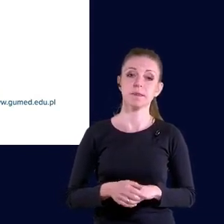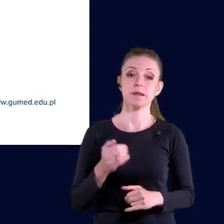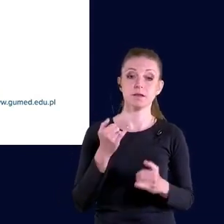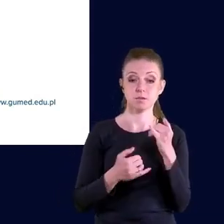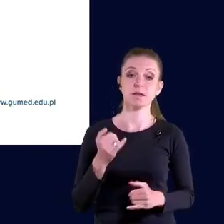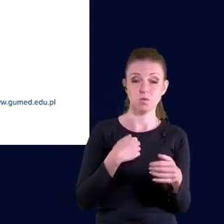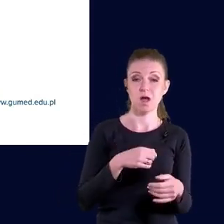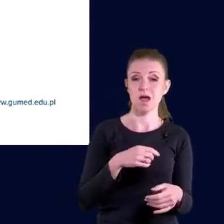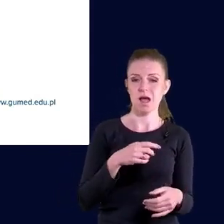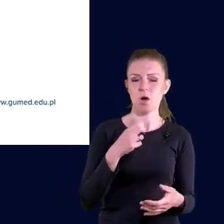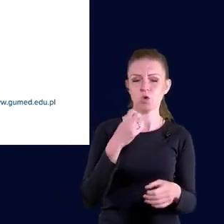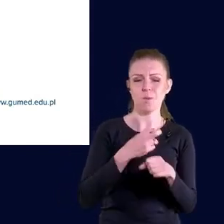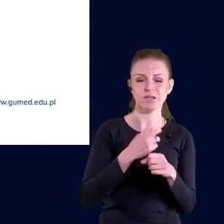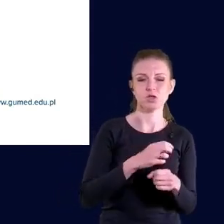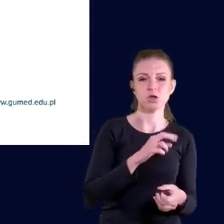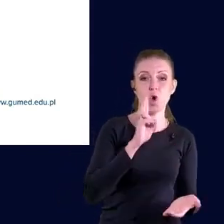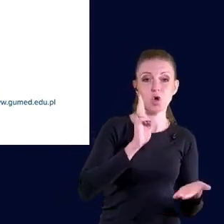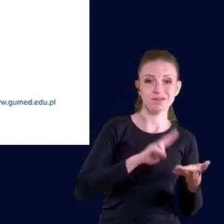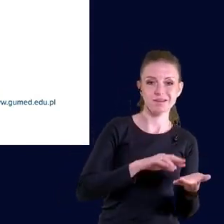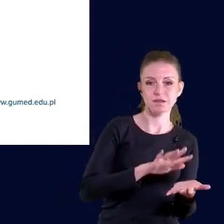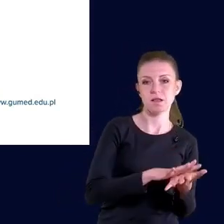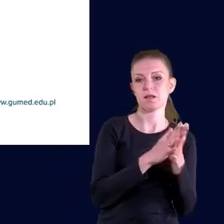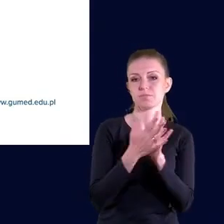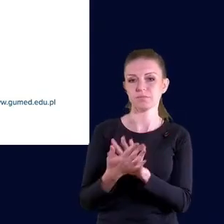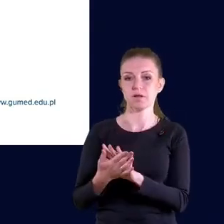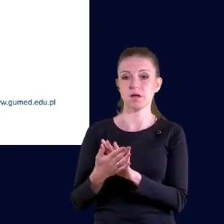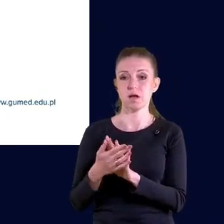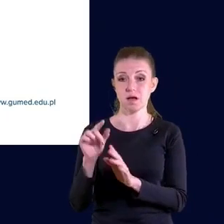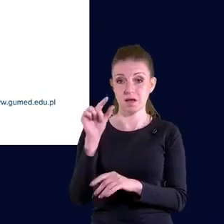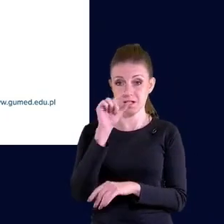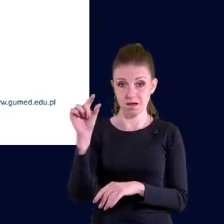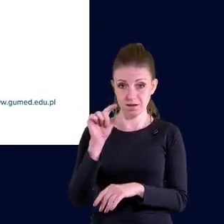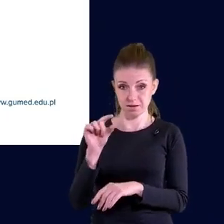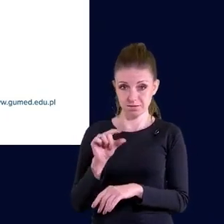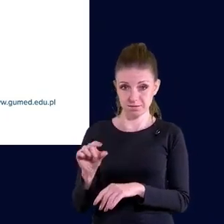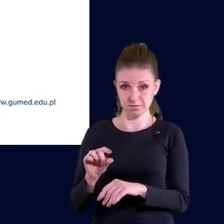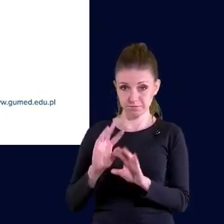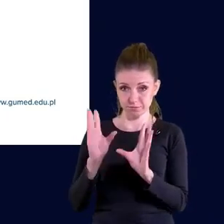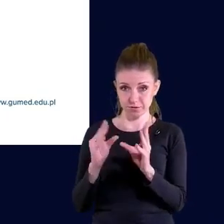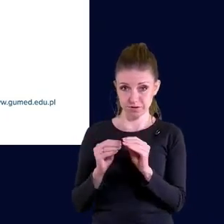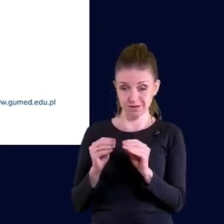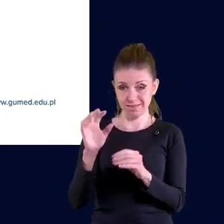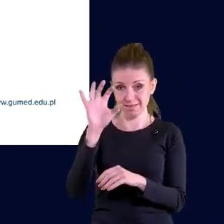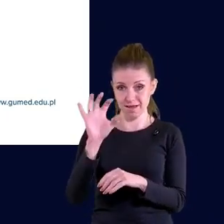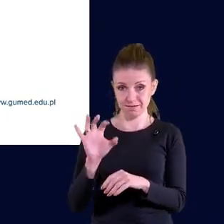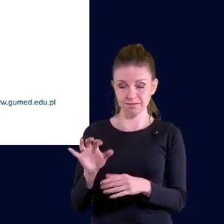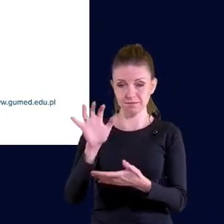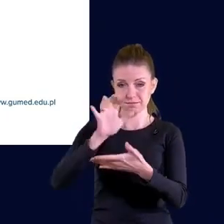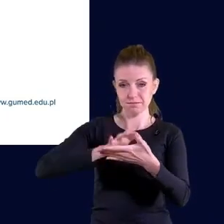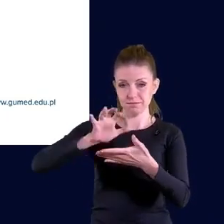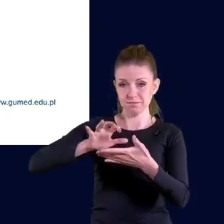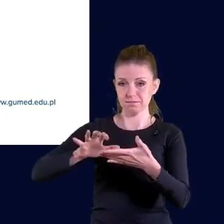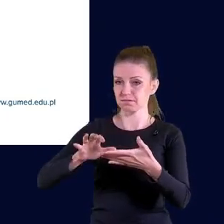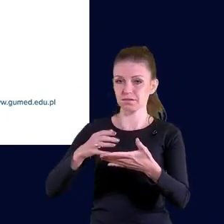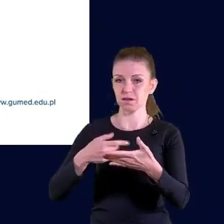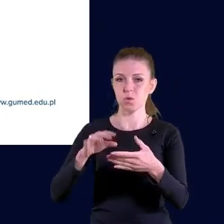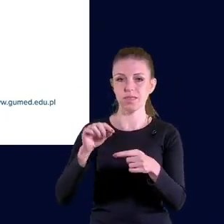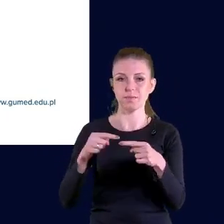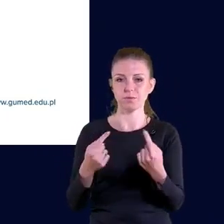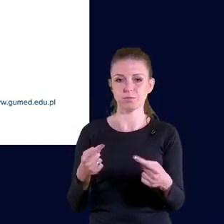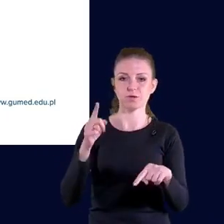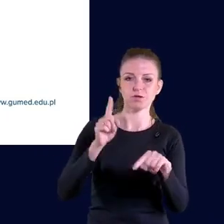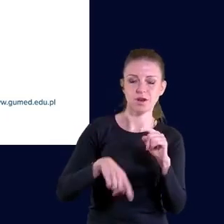oznaczają poprawiać pliki nie zawsze Europy poszczególne partie tekstu przed poszczególne elementy nieprawidłowo